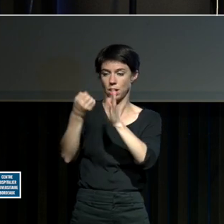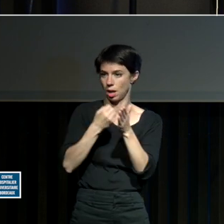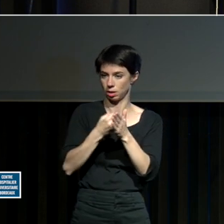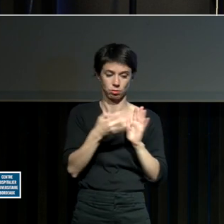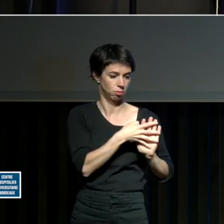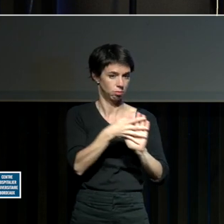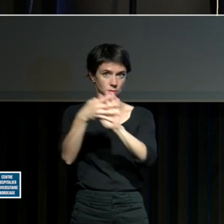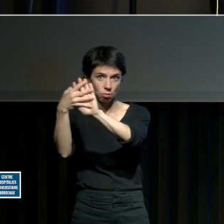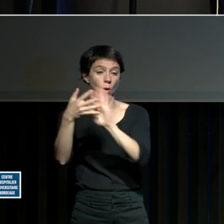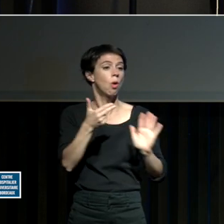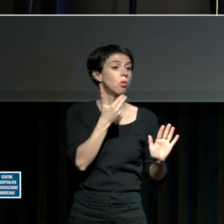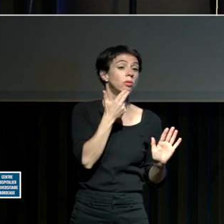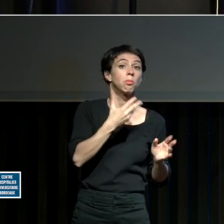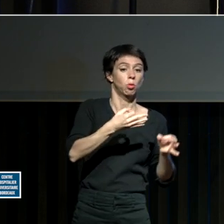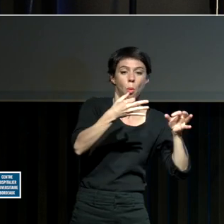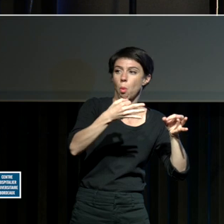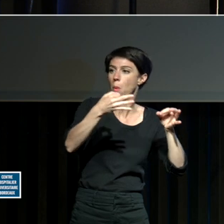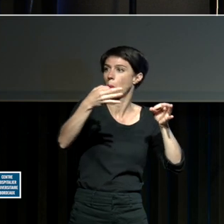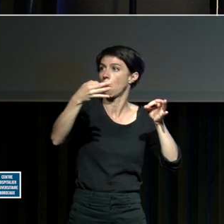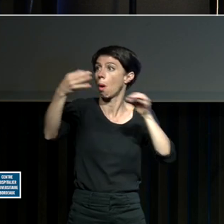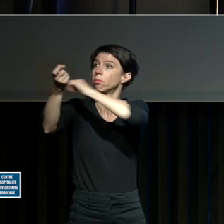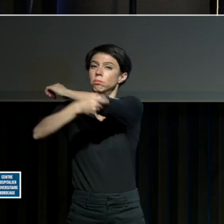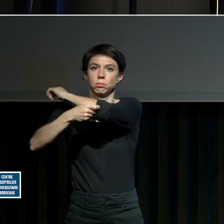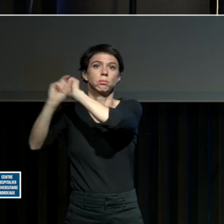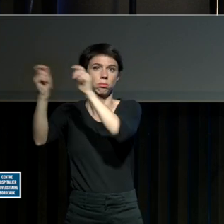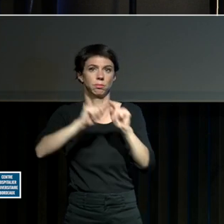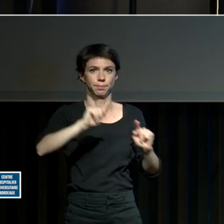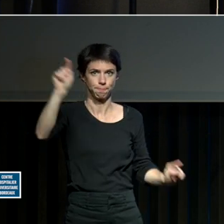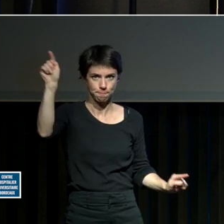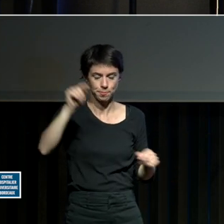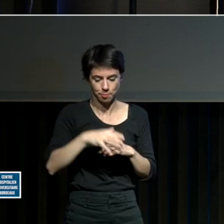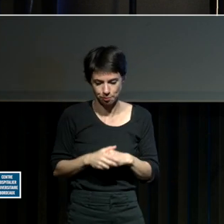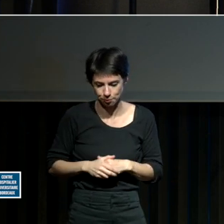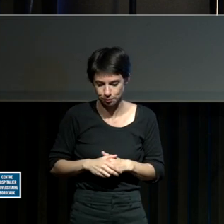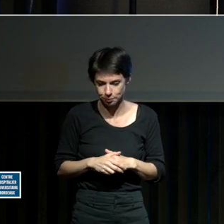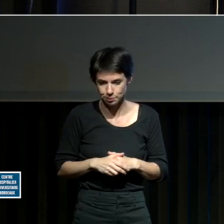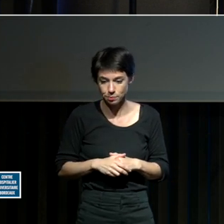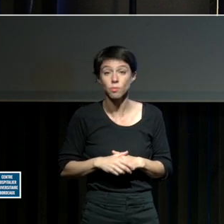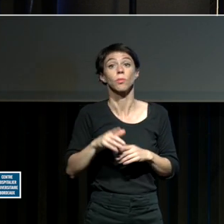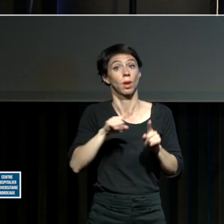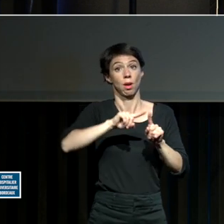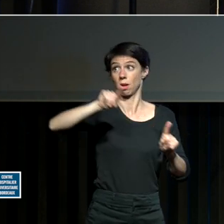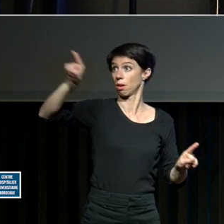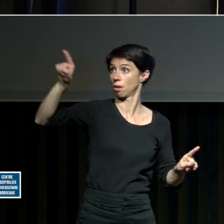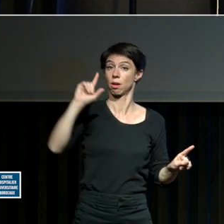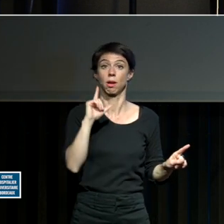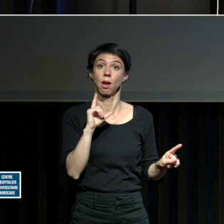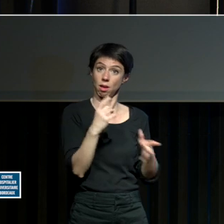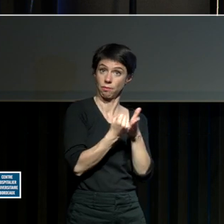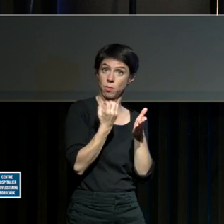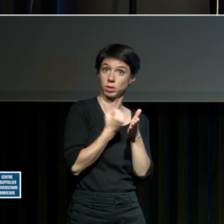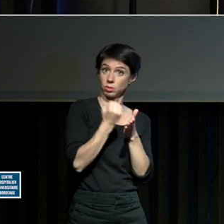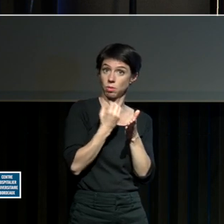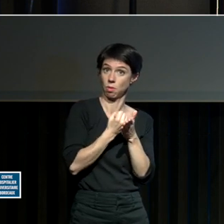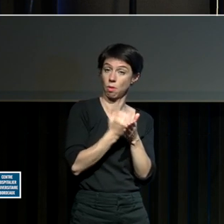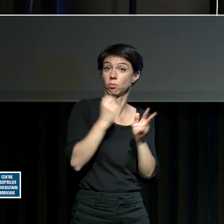addiction. Alors, sur la base de ces éléments, on peut identifier quelques signes d'appel pour un meilleur repérage. Il